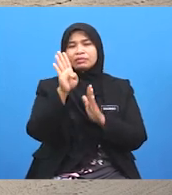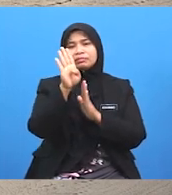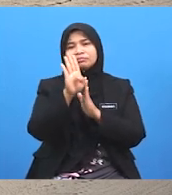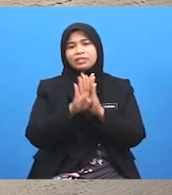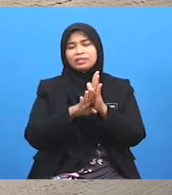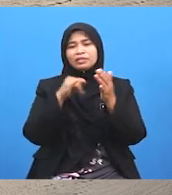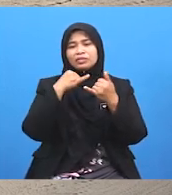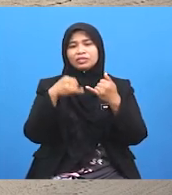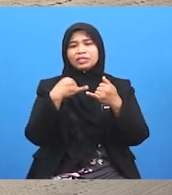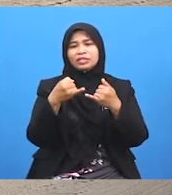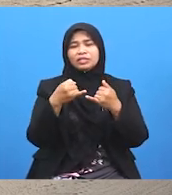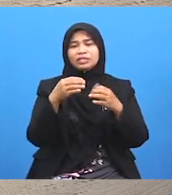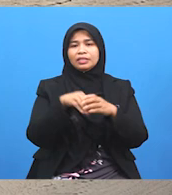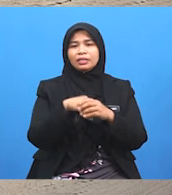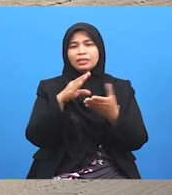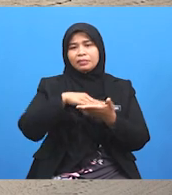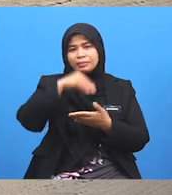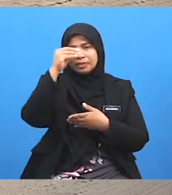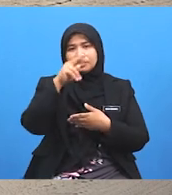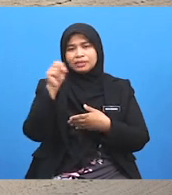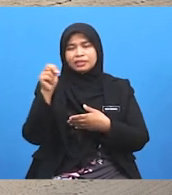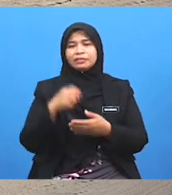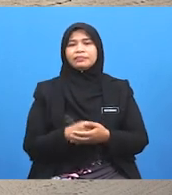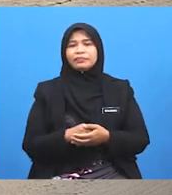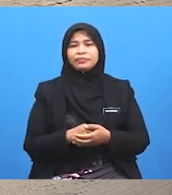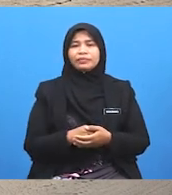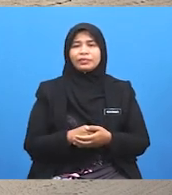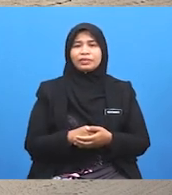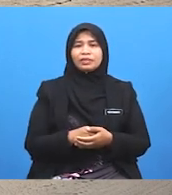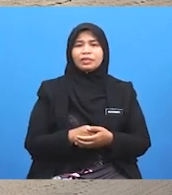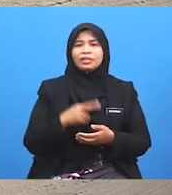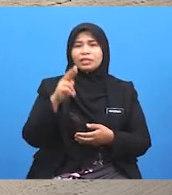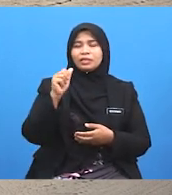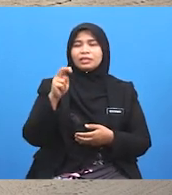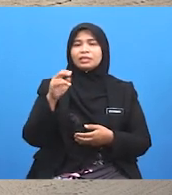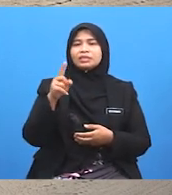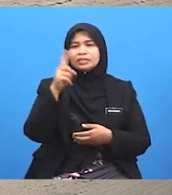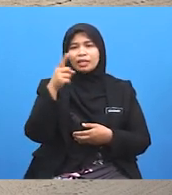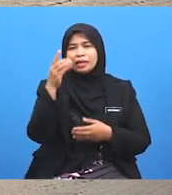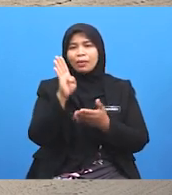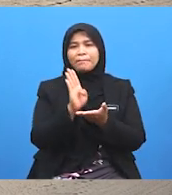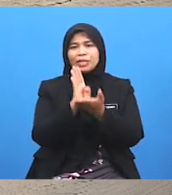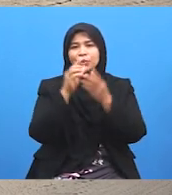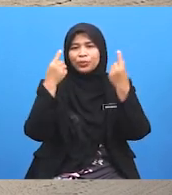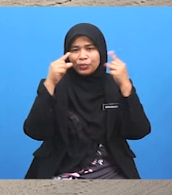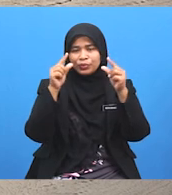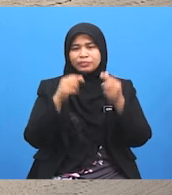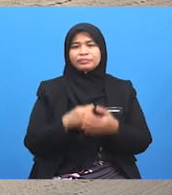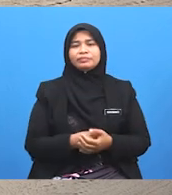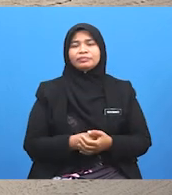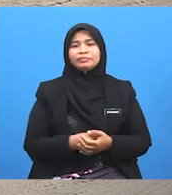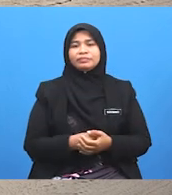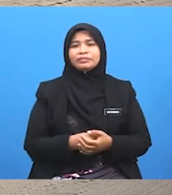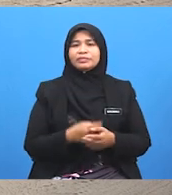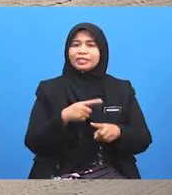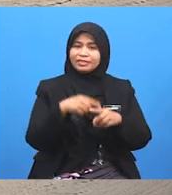cikgu. Bagus. Soalan nombor tiga, Rani selalu membantu guru.